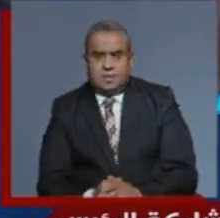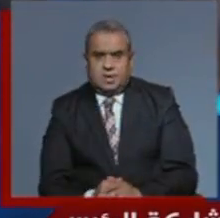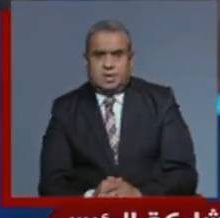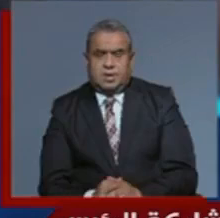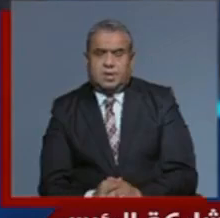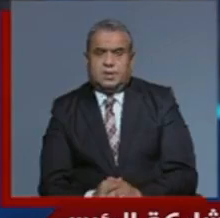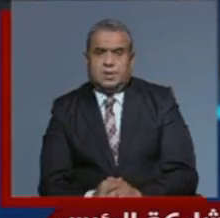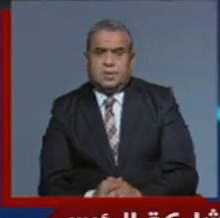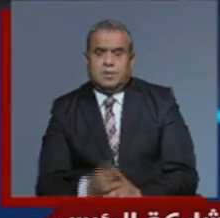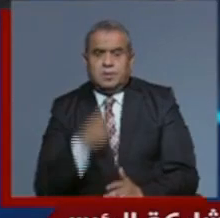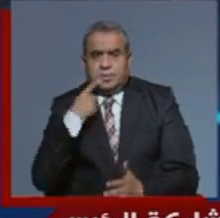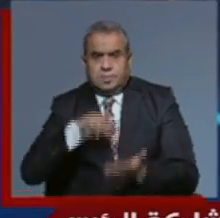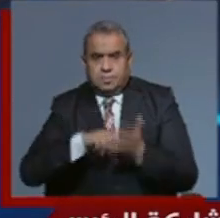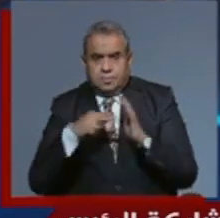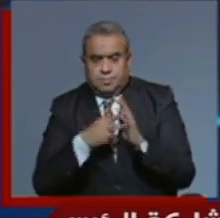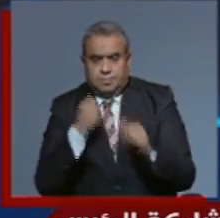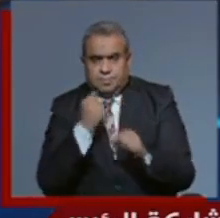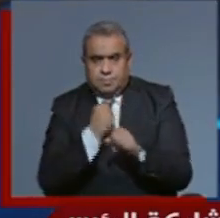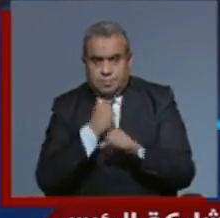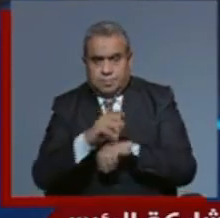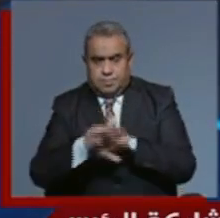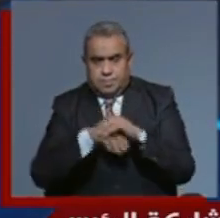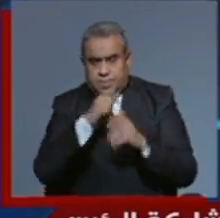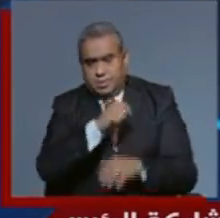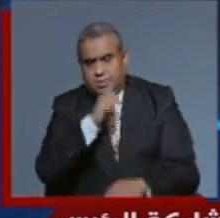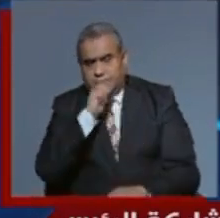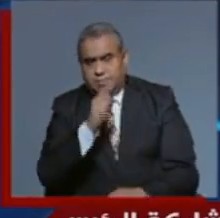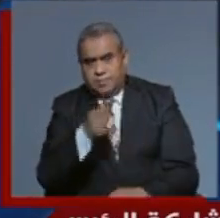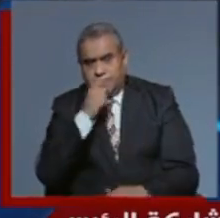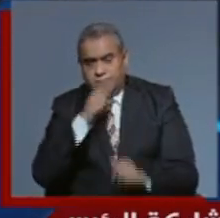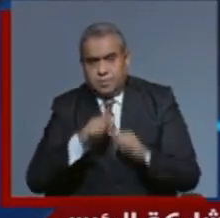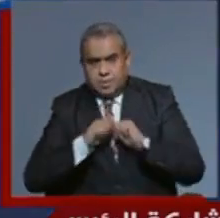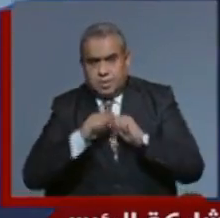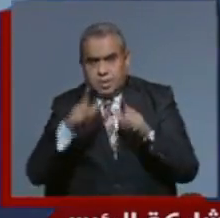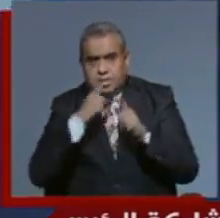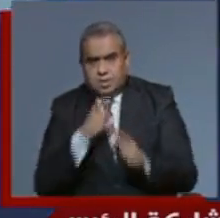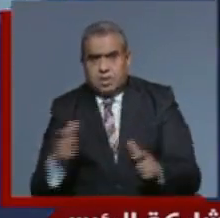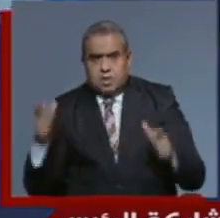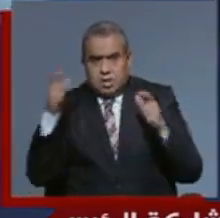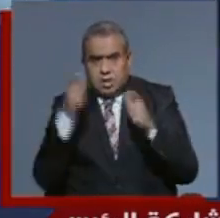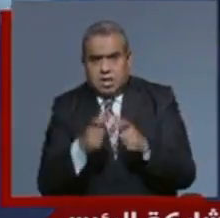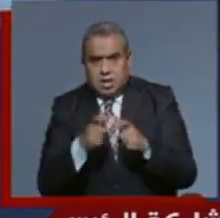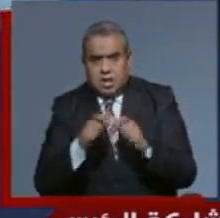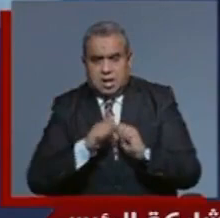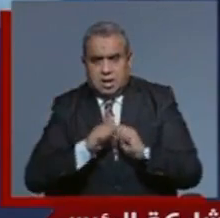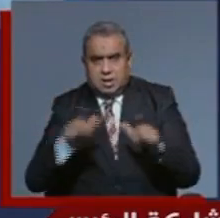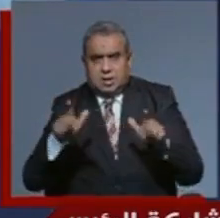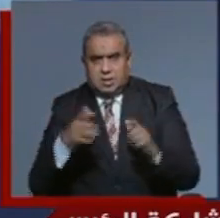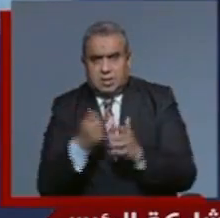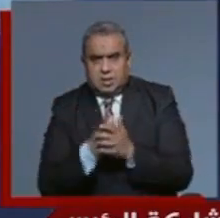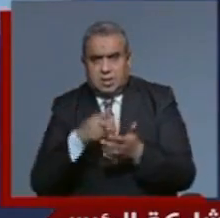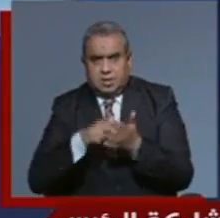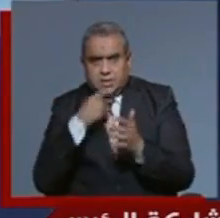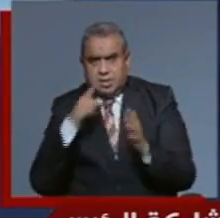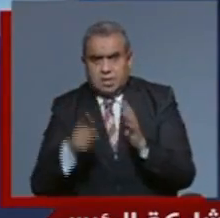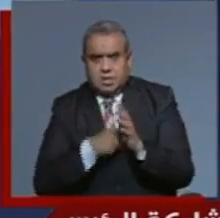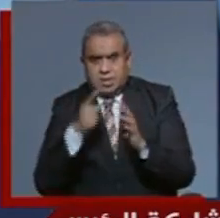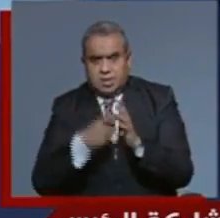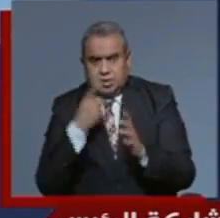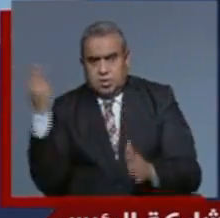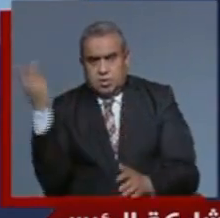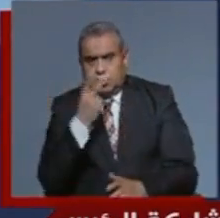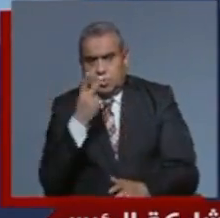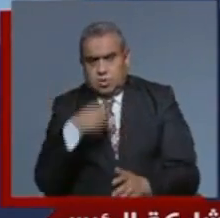وحيث أتحدث في الجلسة العامة للندوة الثانية